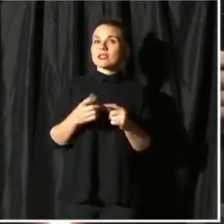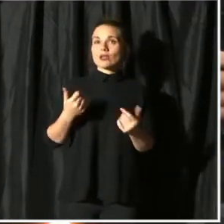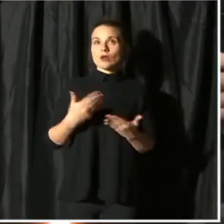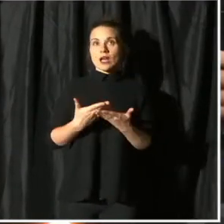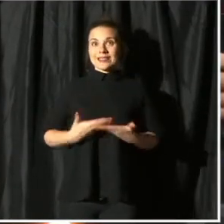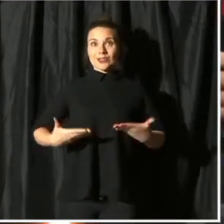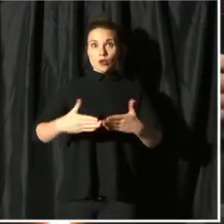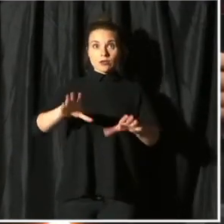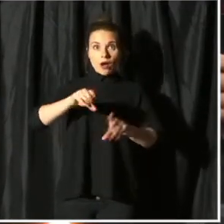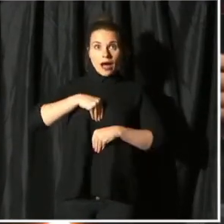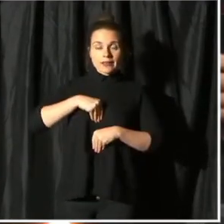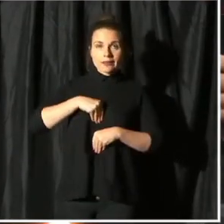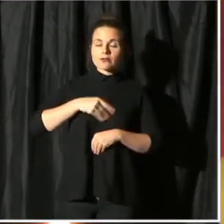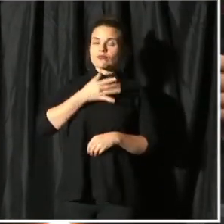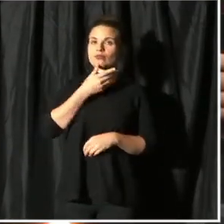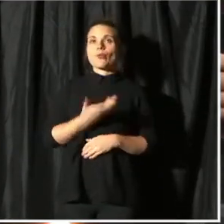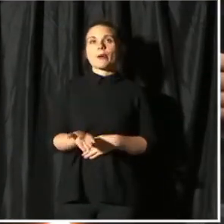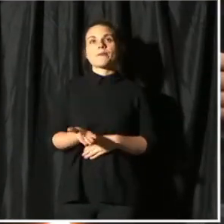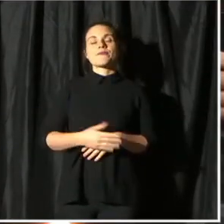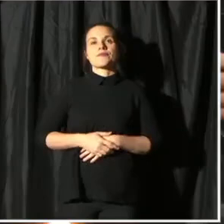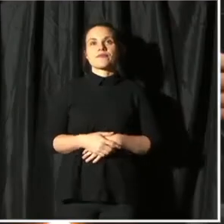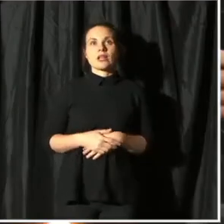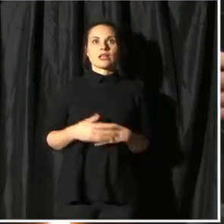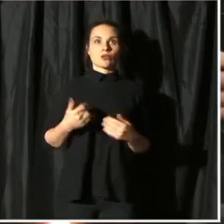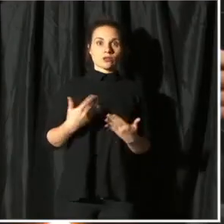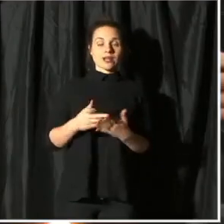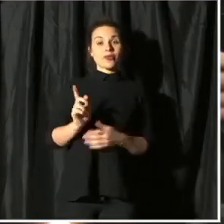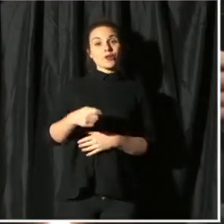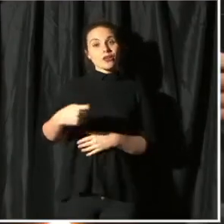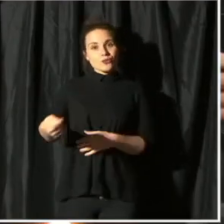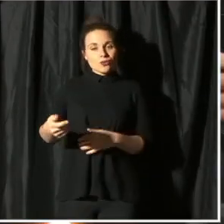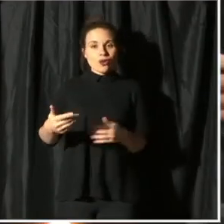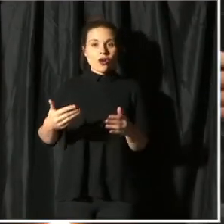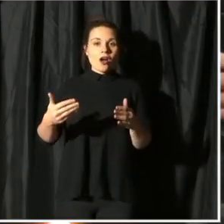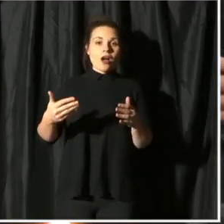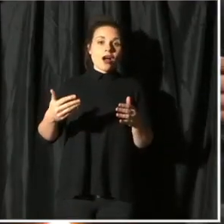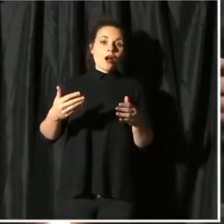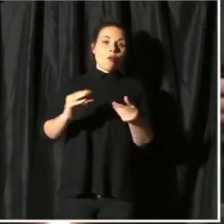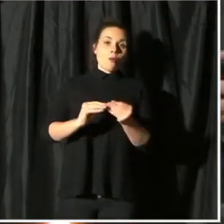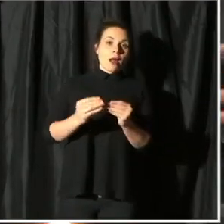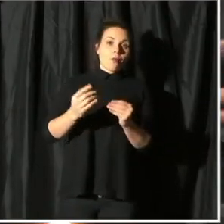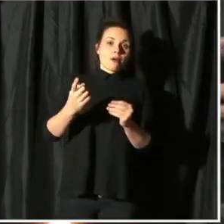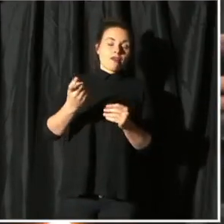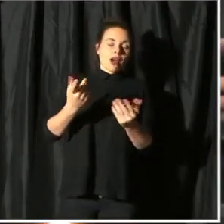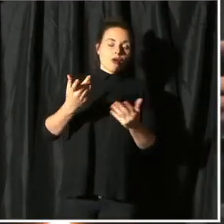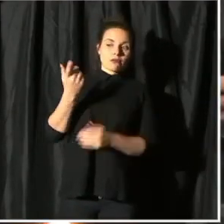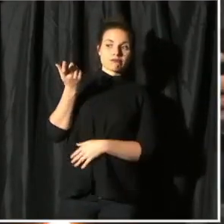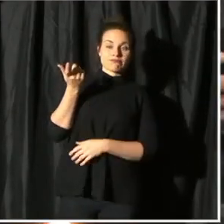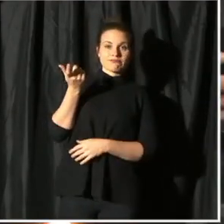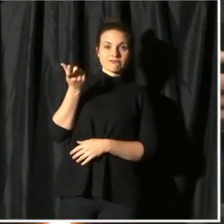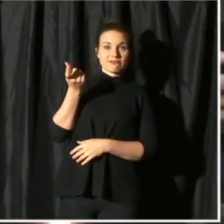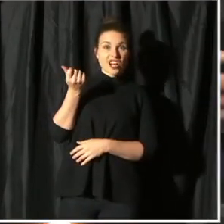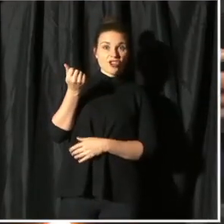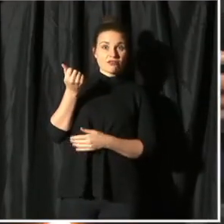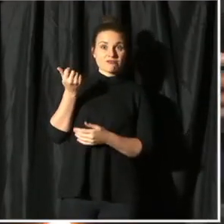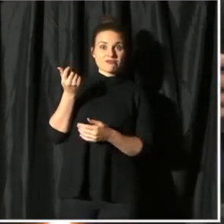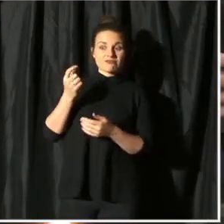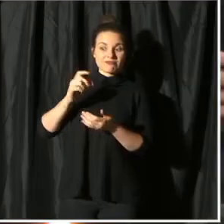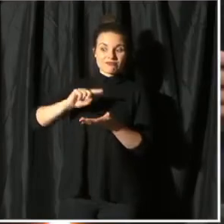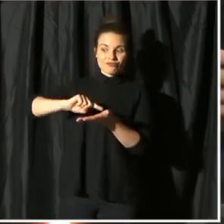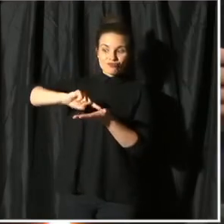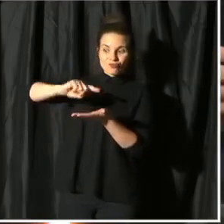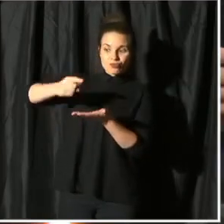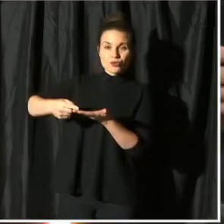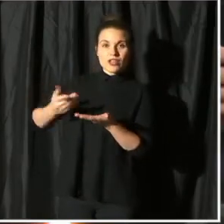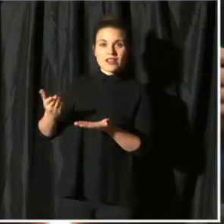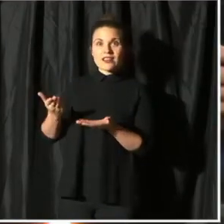acceptable ça bien sûr c'est c'est toujours une question d'argent c'est toujours une question de budget et ça